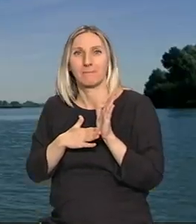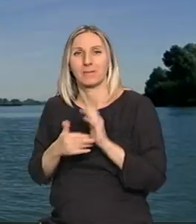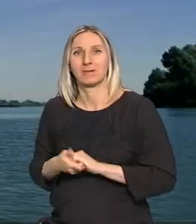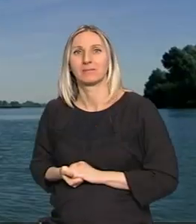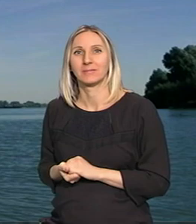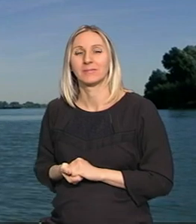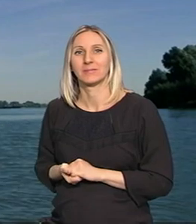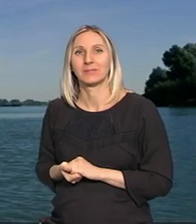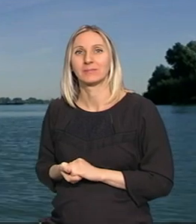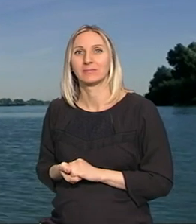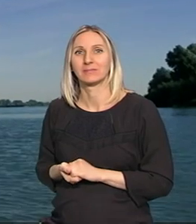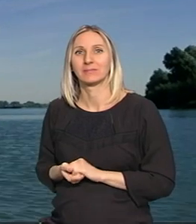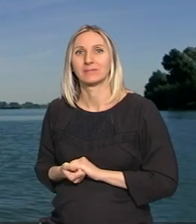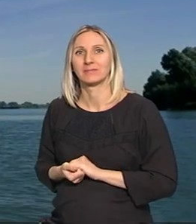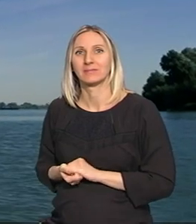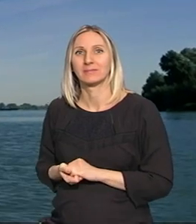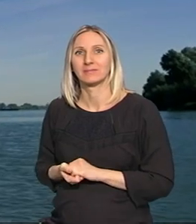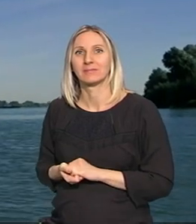doba.